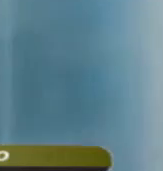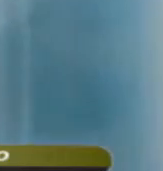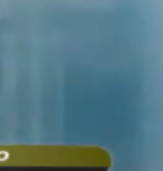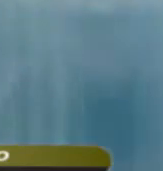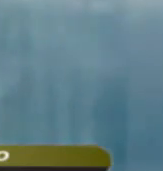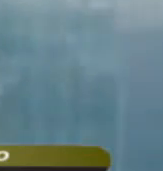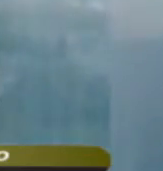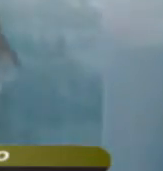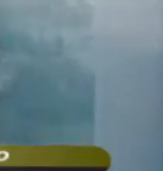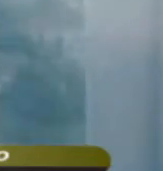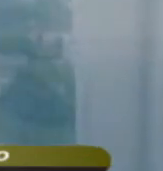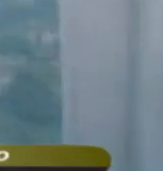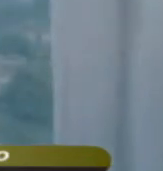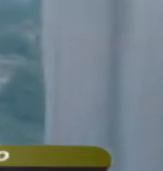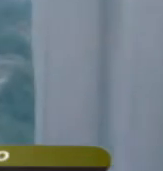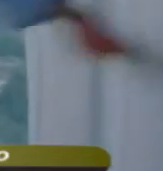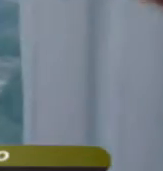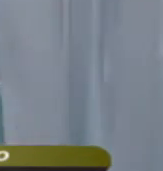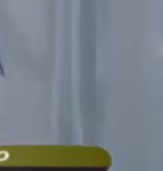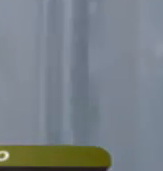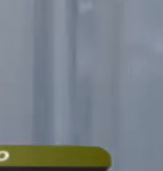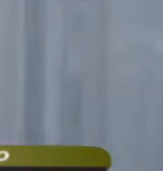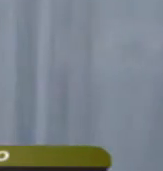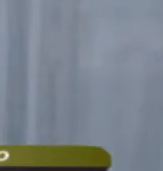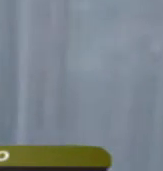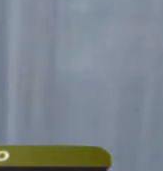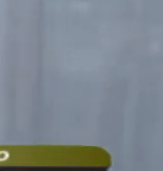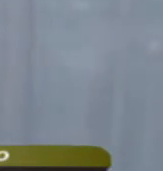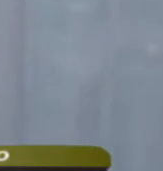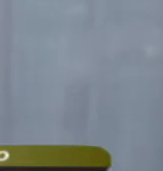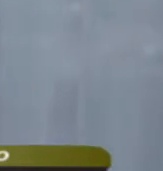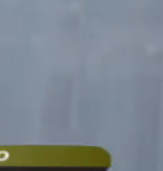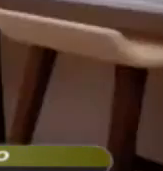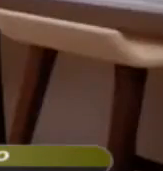kama so yangu, usitonganganya, mimi nani